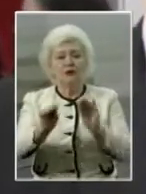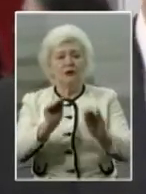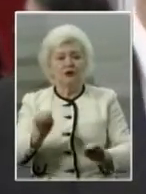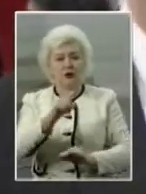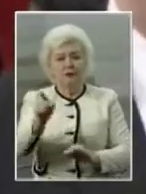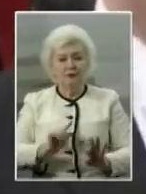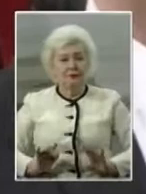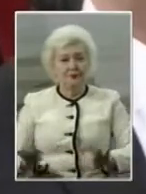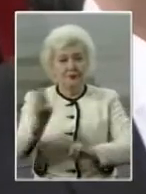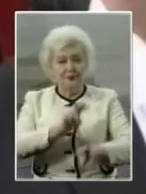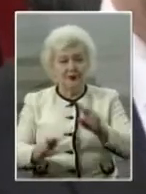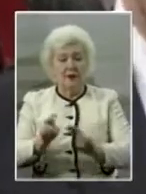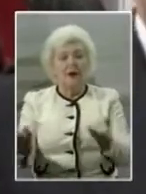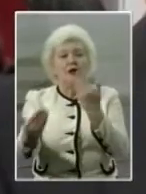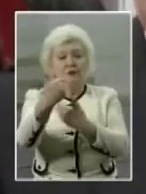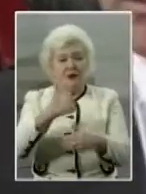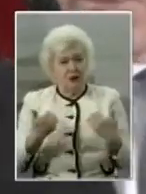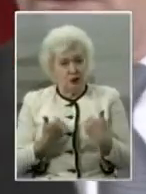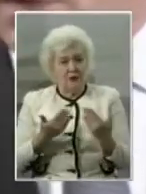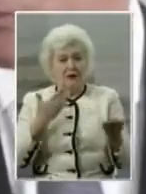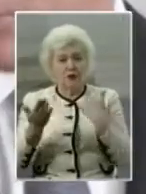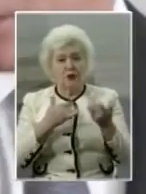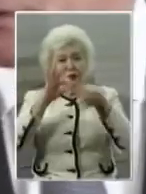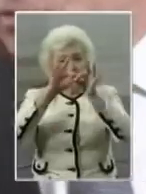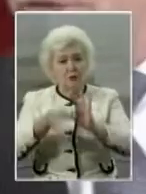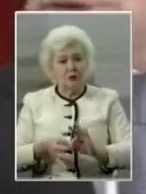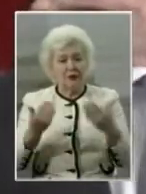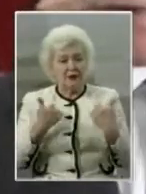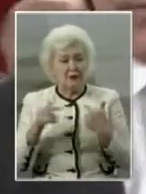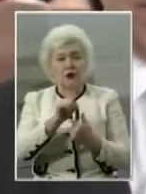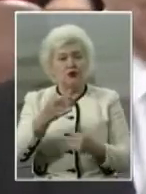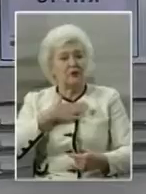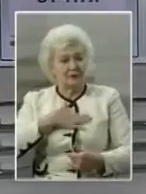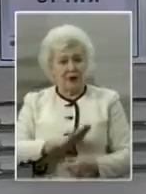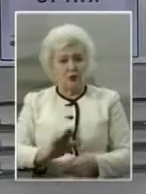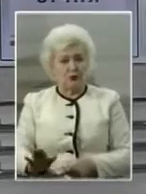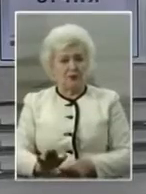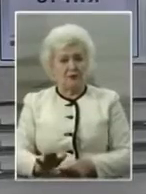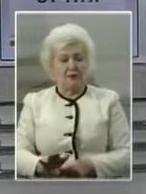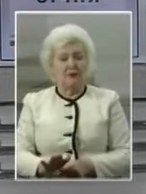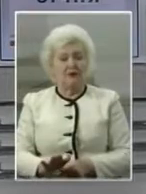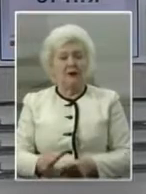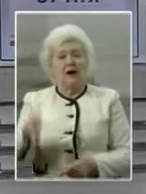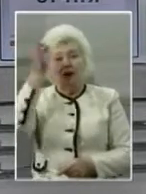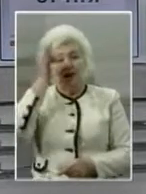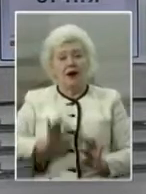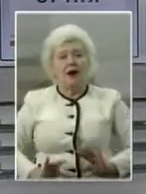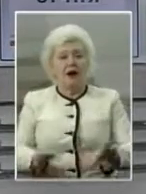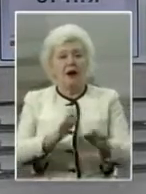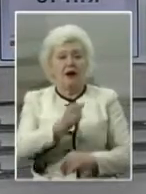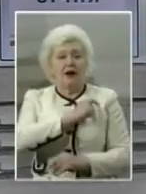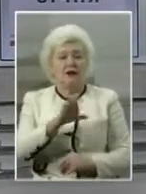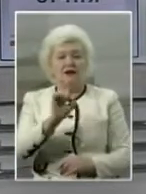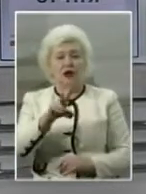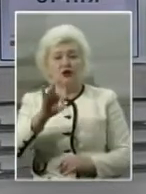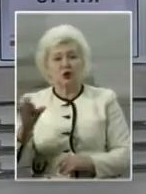ці флешмоби? Ви прийдіть до мене та поговоріть предметно зі мною, що вас не влаштовує. Нагадаємо, акція «Одеса